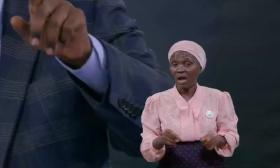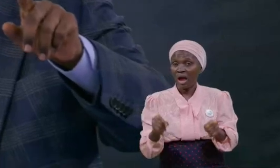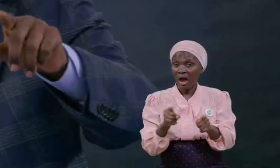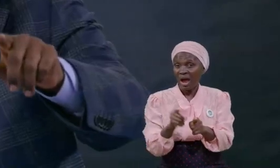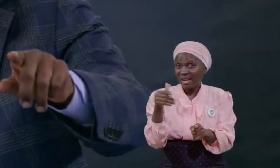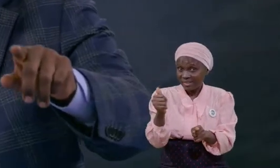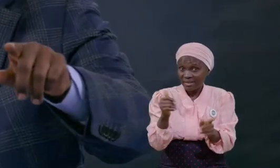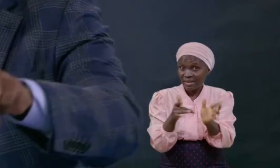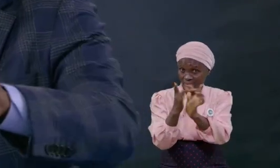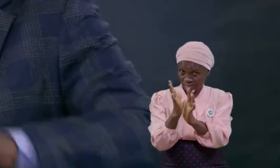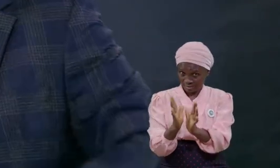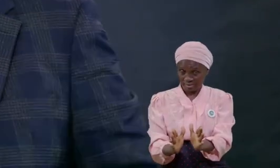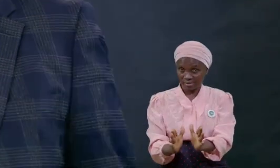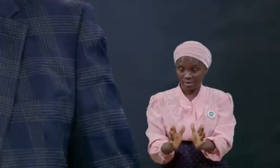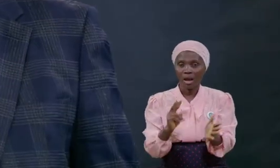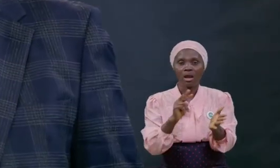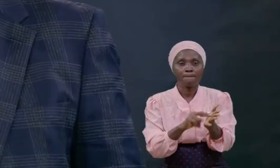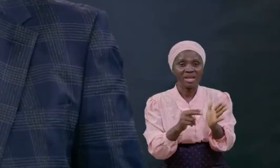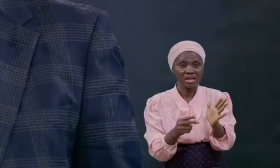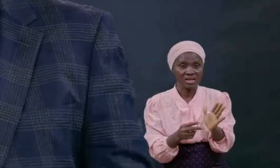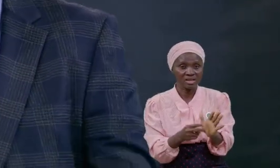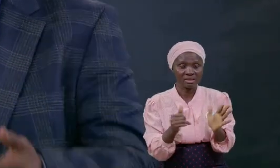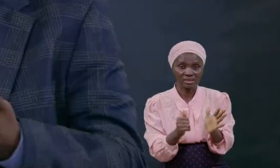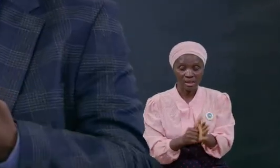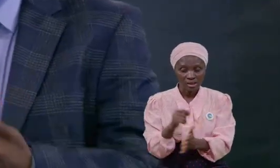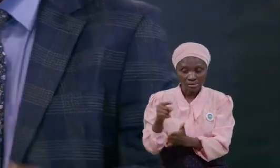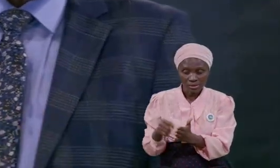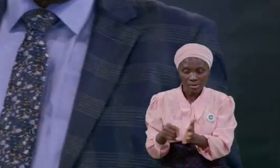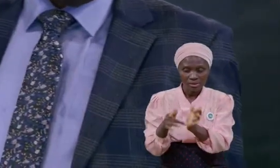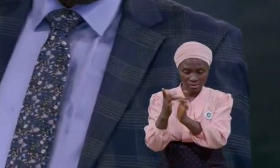veut dire que ce chrétien, dans le verset